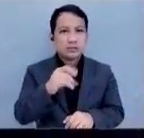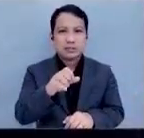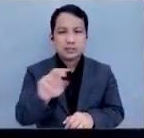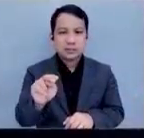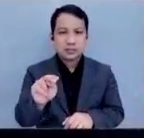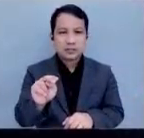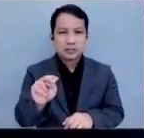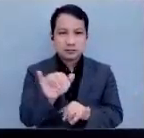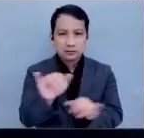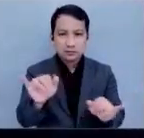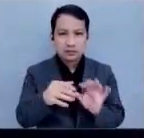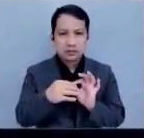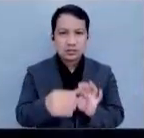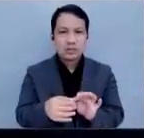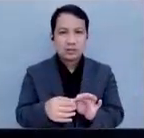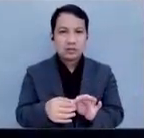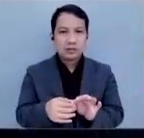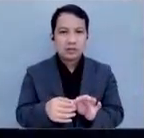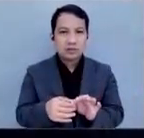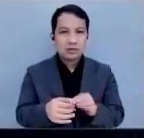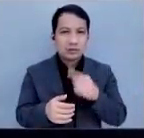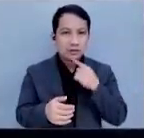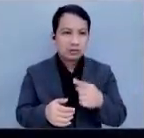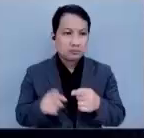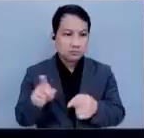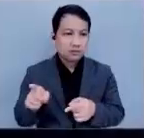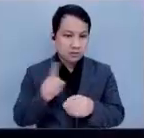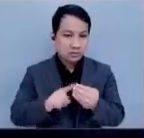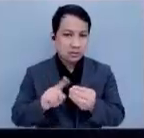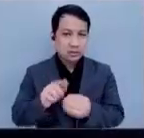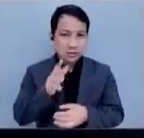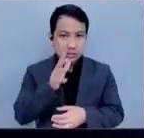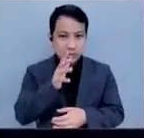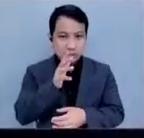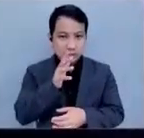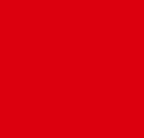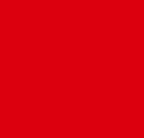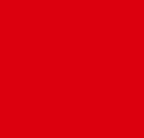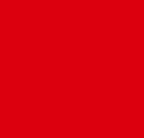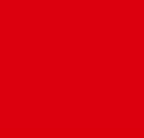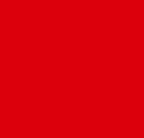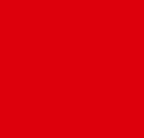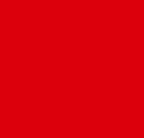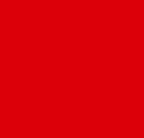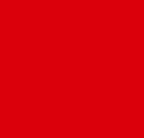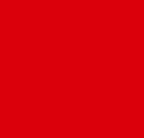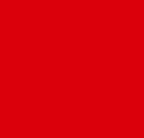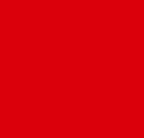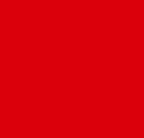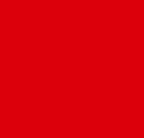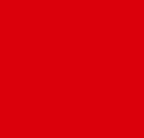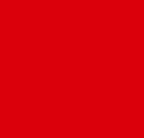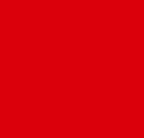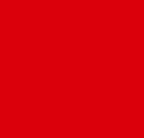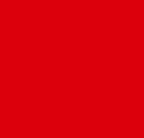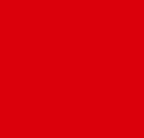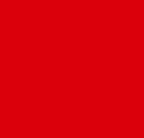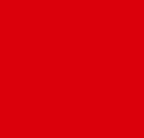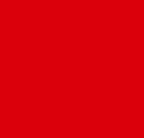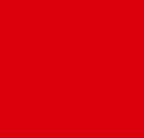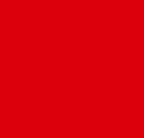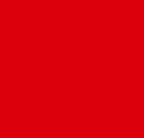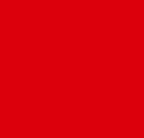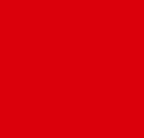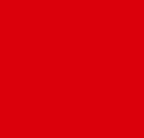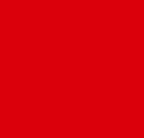case, it's the protagonist's mother who gets kidnapped. Mga kapatid, ito po ang inyong K-Alaman